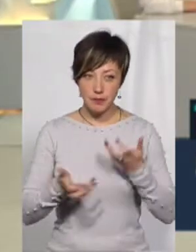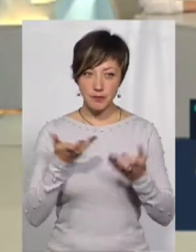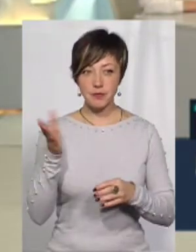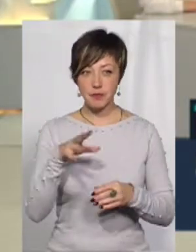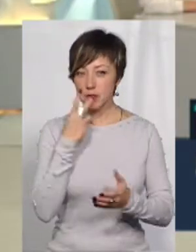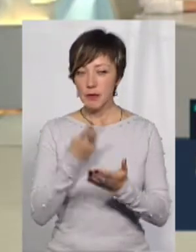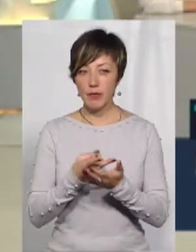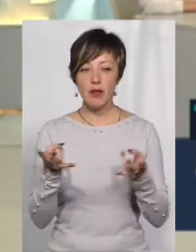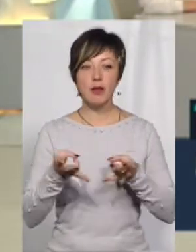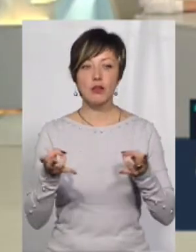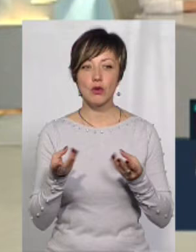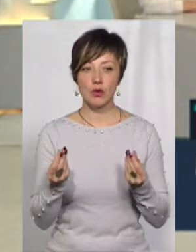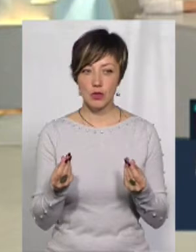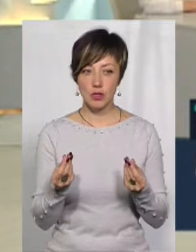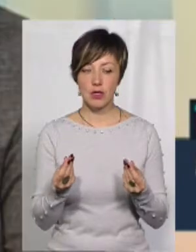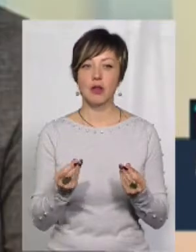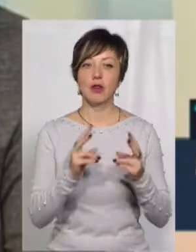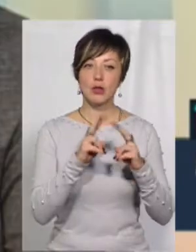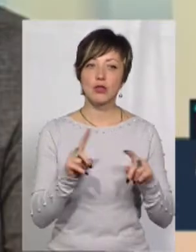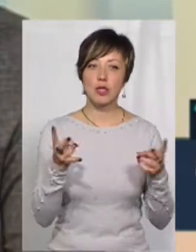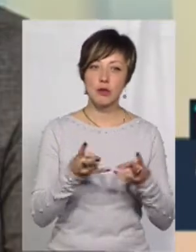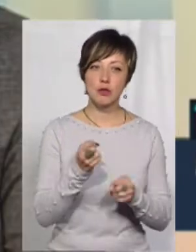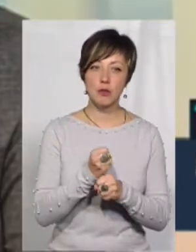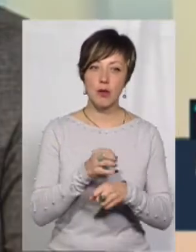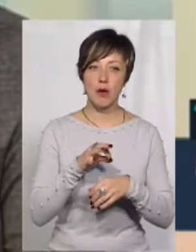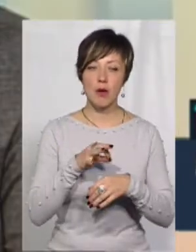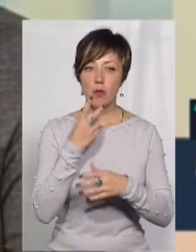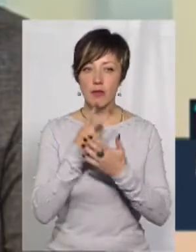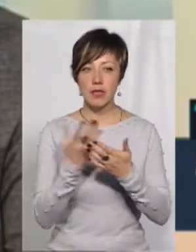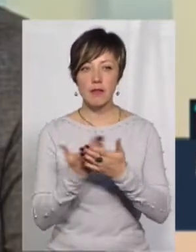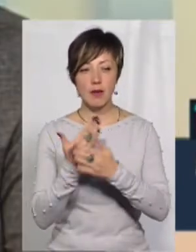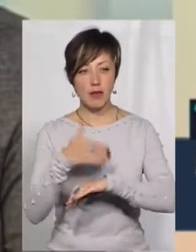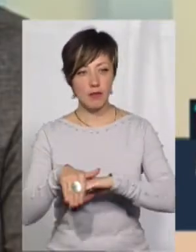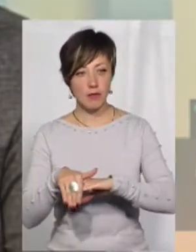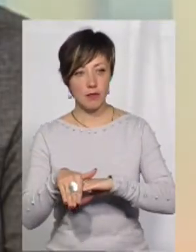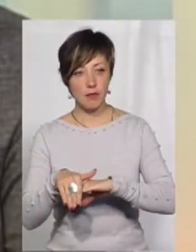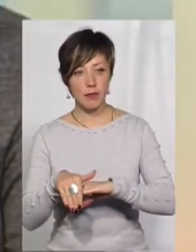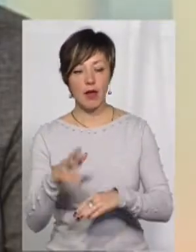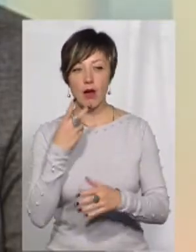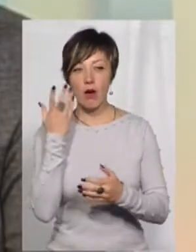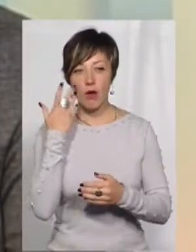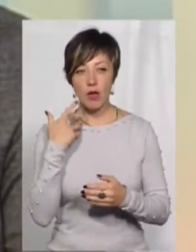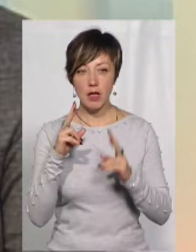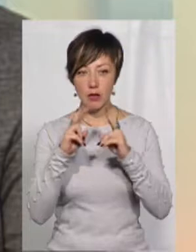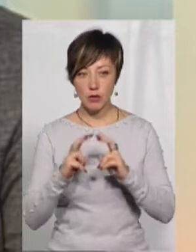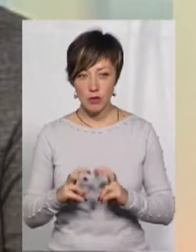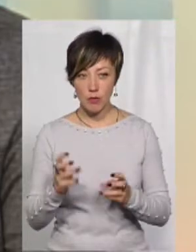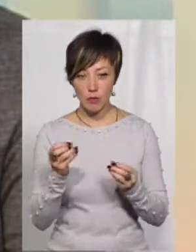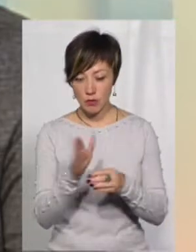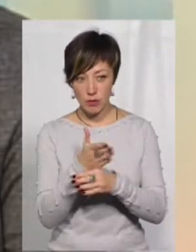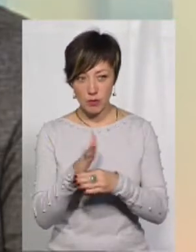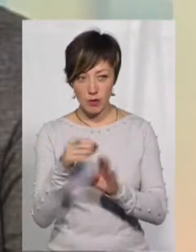кажу, окей, давайте подивимося, для чого вам потрібні кошти. Розібрали, що треба для того, щоб провести фільм, подивитися фільм під відкритим небом. І коли ми розібрали все це